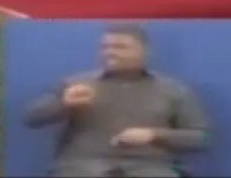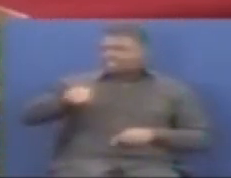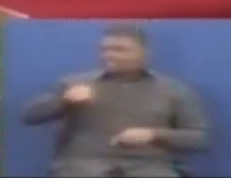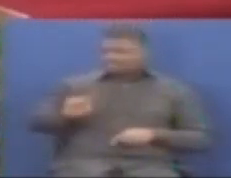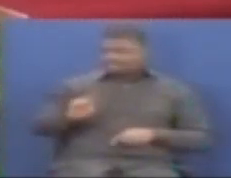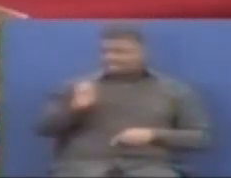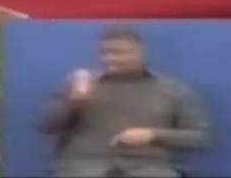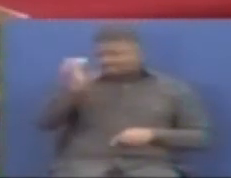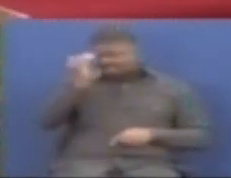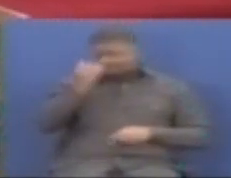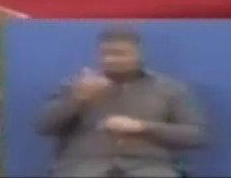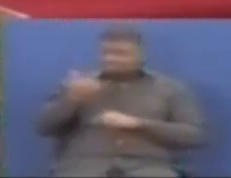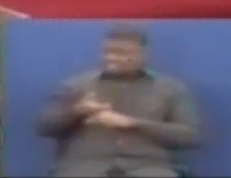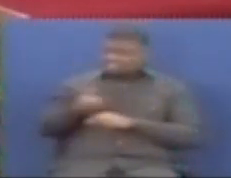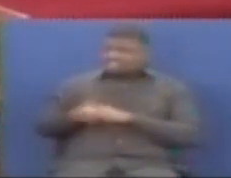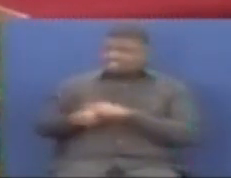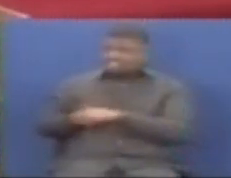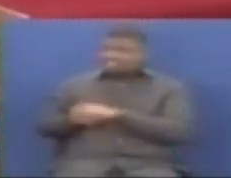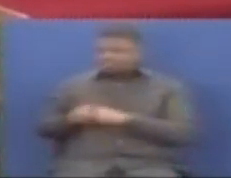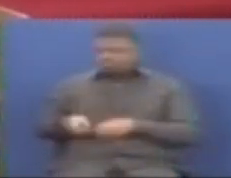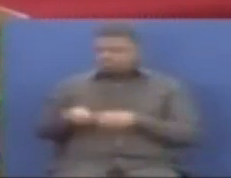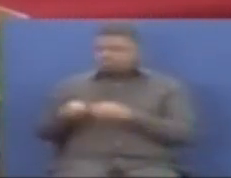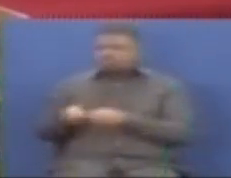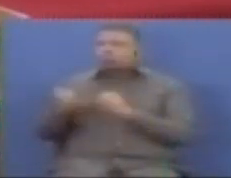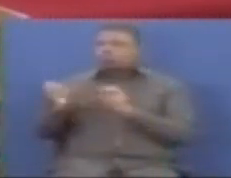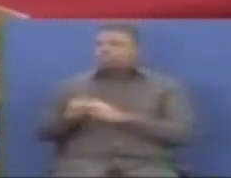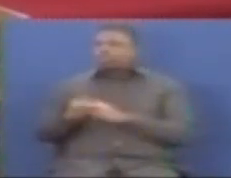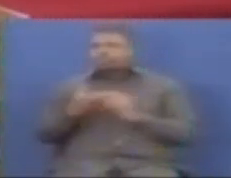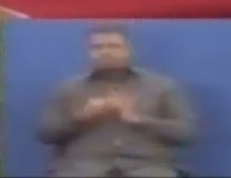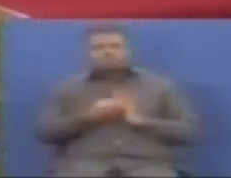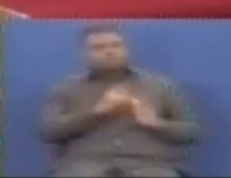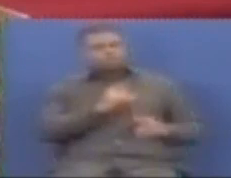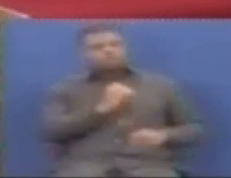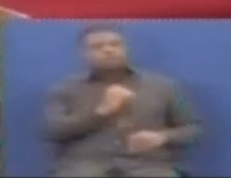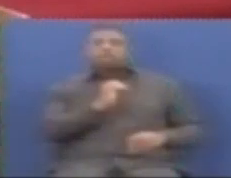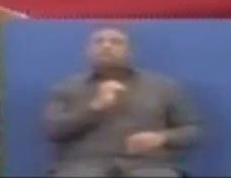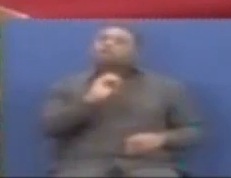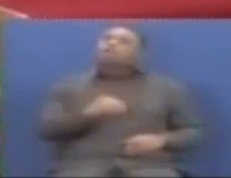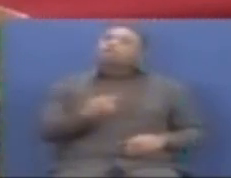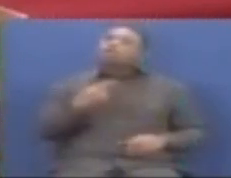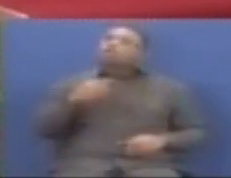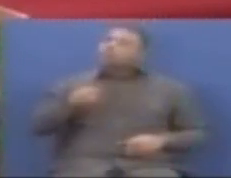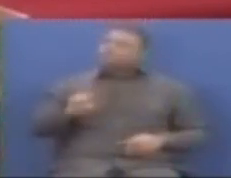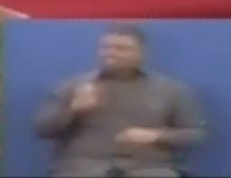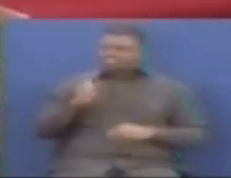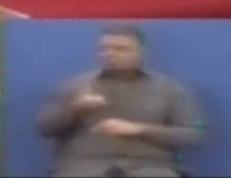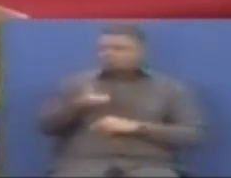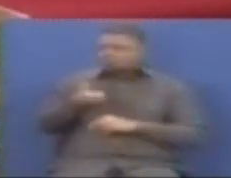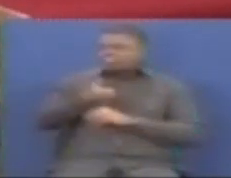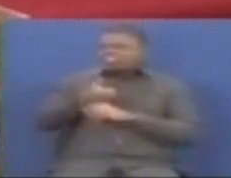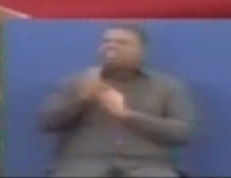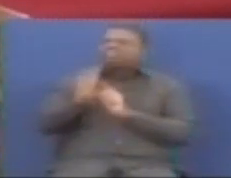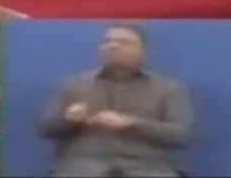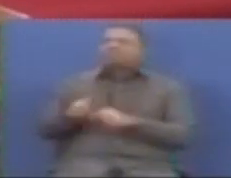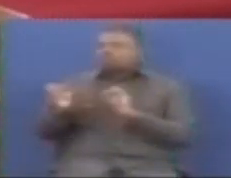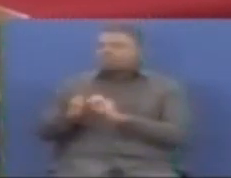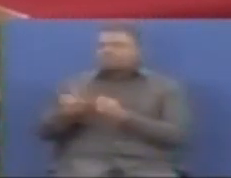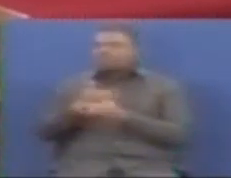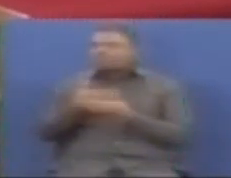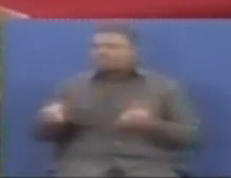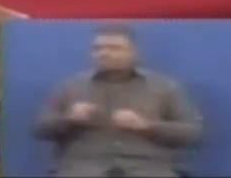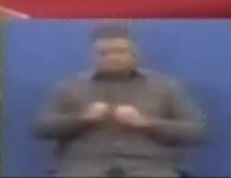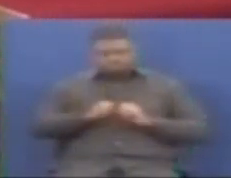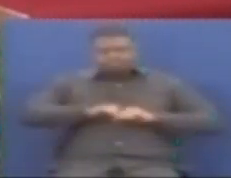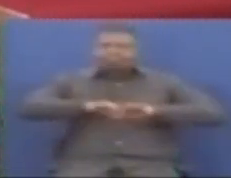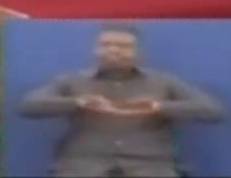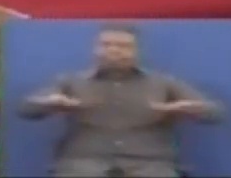azingatie vile vijiji ambavyo vimepatiwa umeme kikiwemo Kongoi, lakini vipo vitongoji ambavyo havina umeme, ili waendelee kusambaza kupitia mradi huu